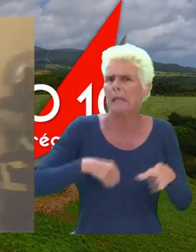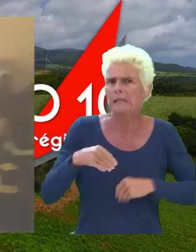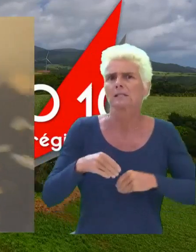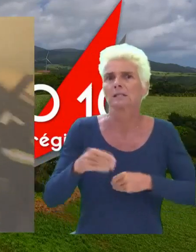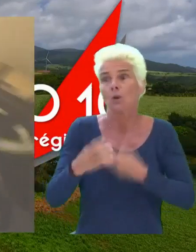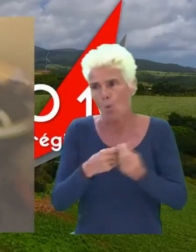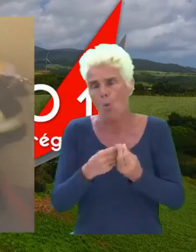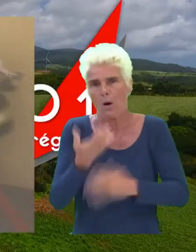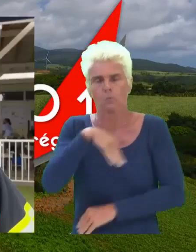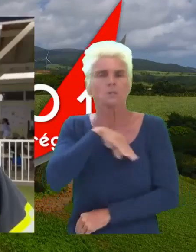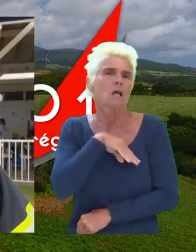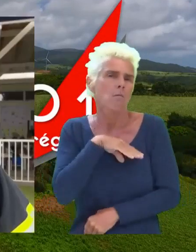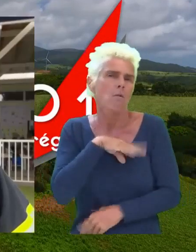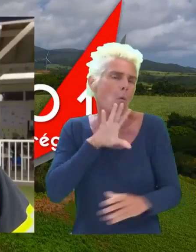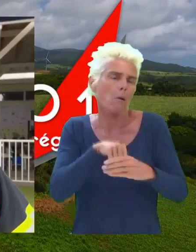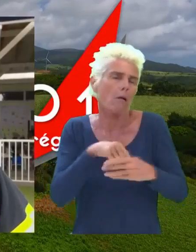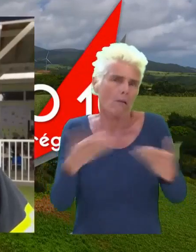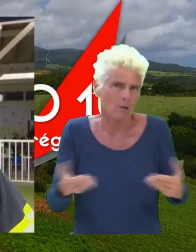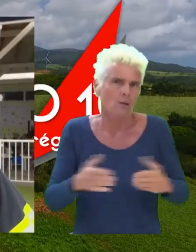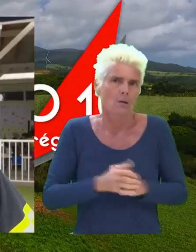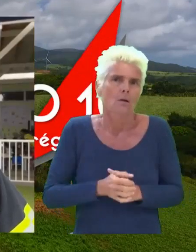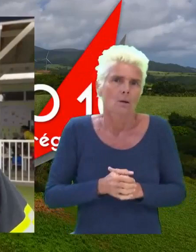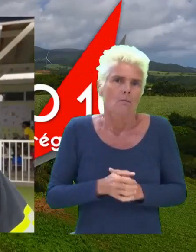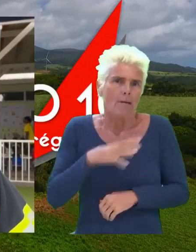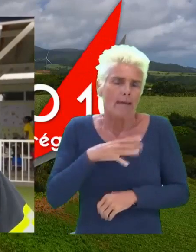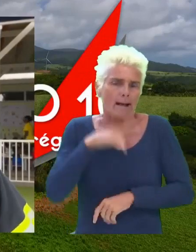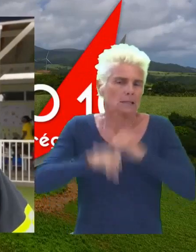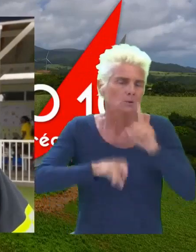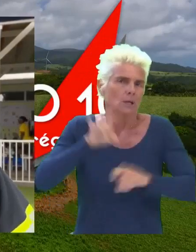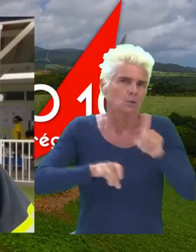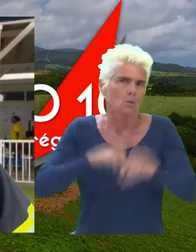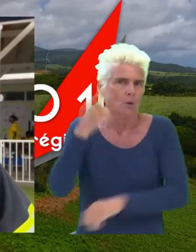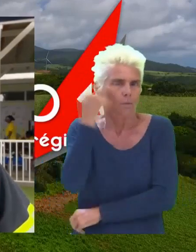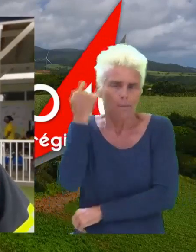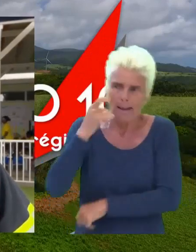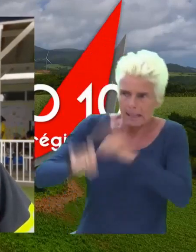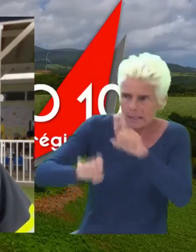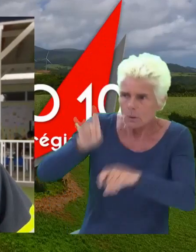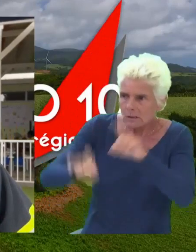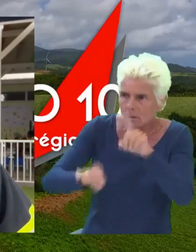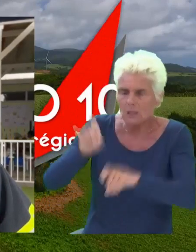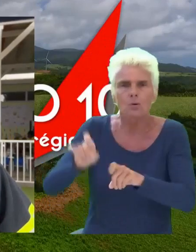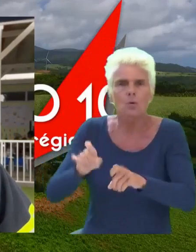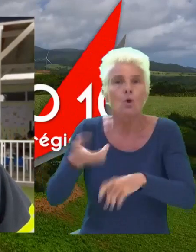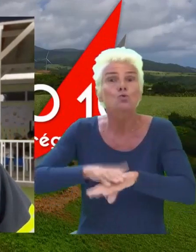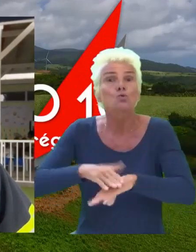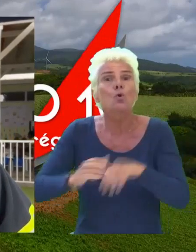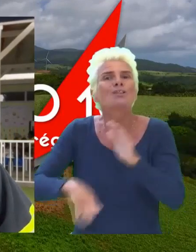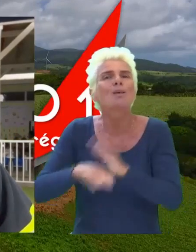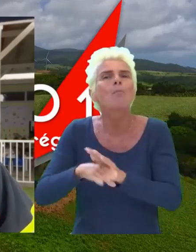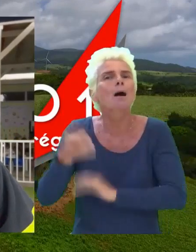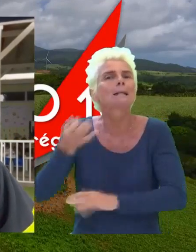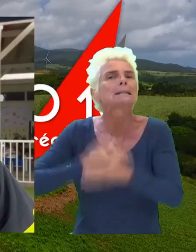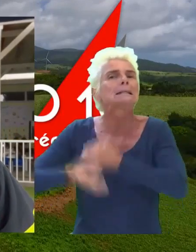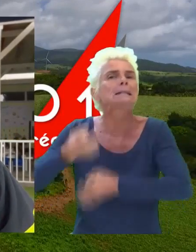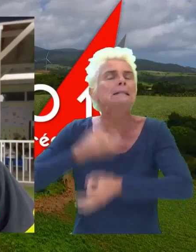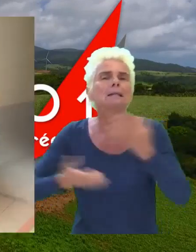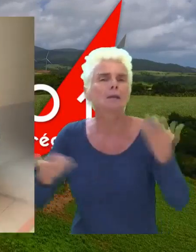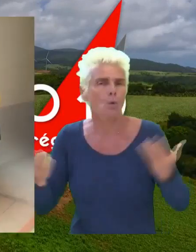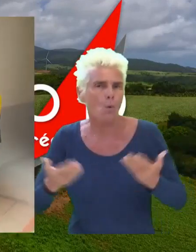sachent euh il y a certaines questions qu'il faut répondre parce qu'ils nous ont dit au départ il y